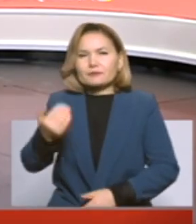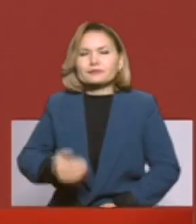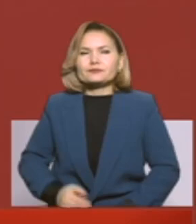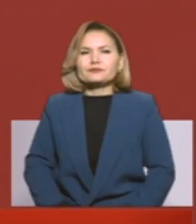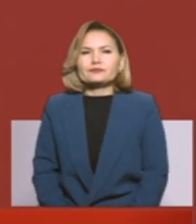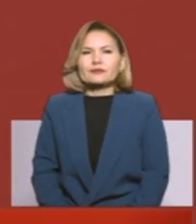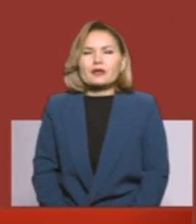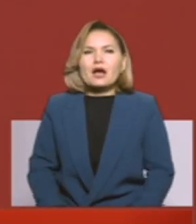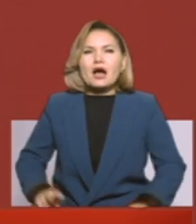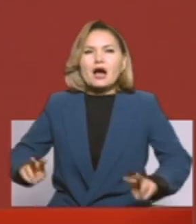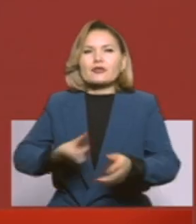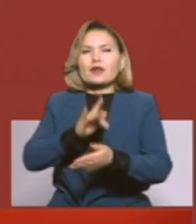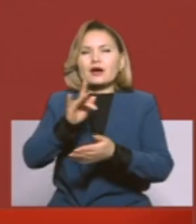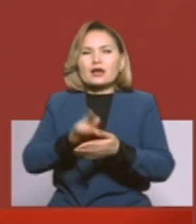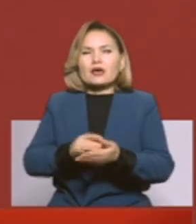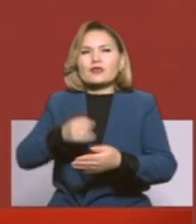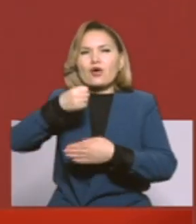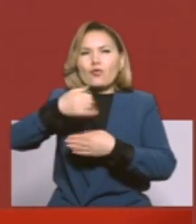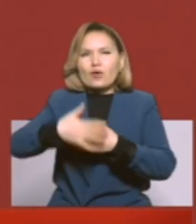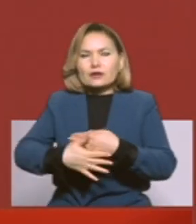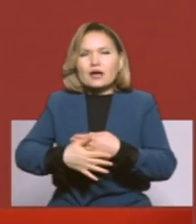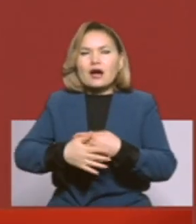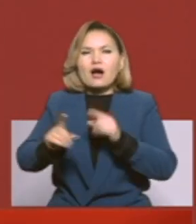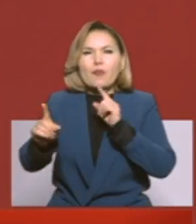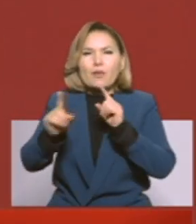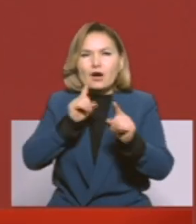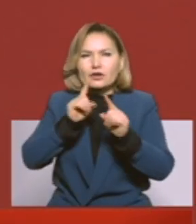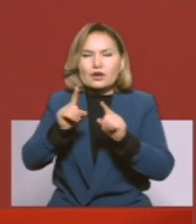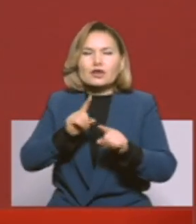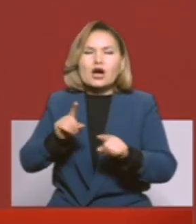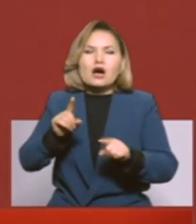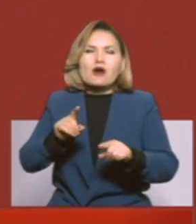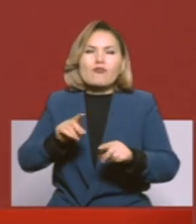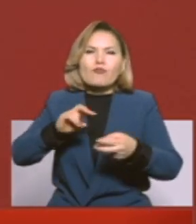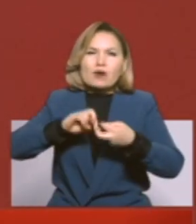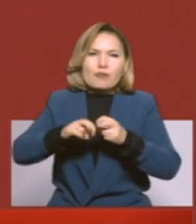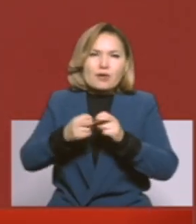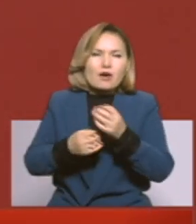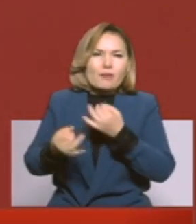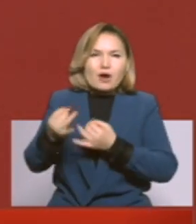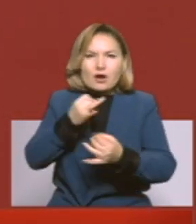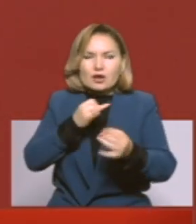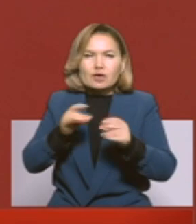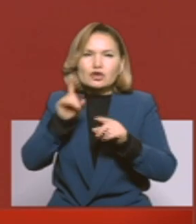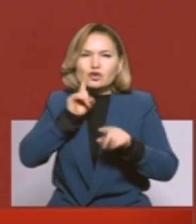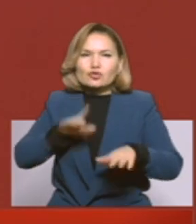көрермен, ал енді Астанадағы орталық коммуникациялар қызметінің алаңындағы брифингке қайтадан